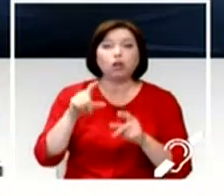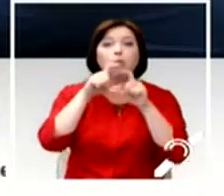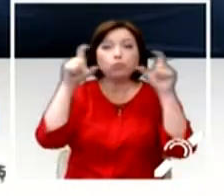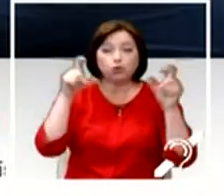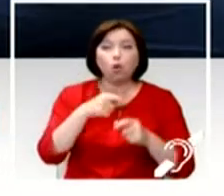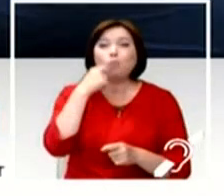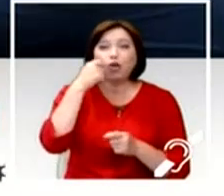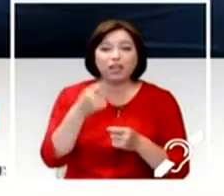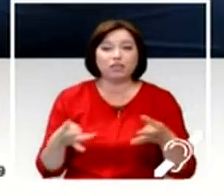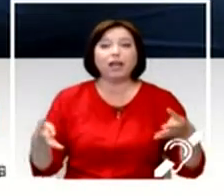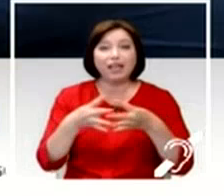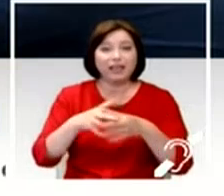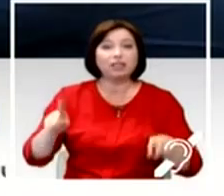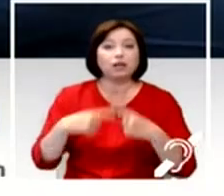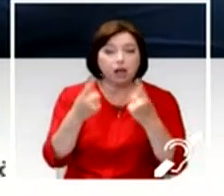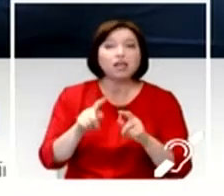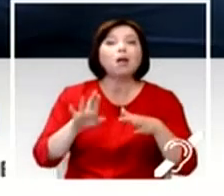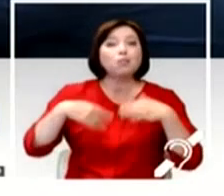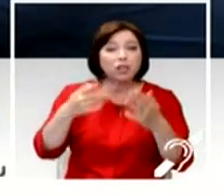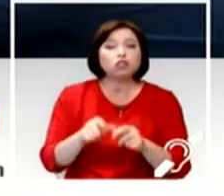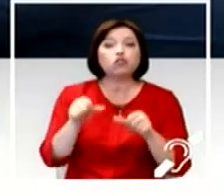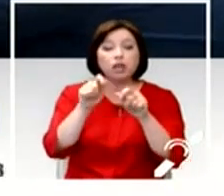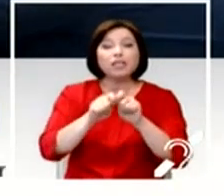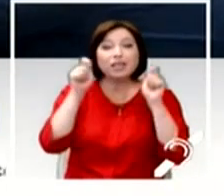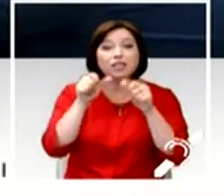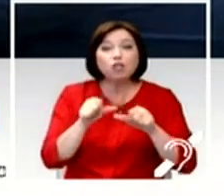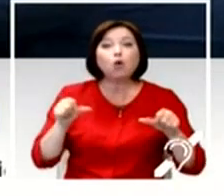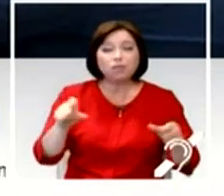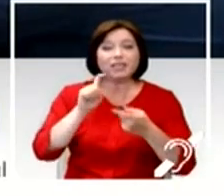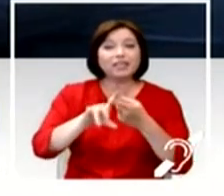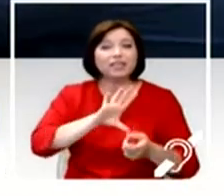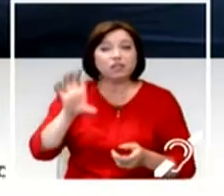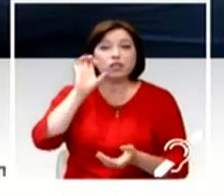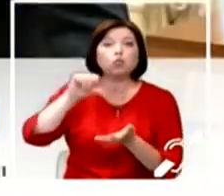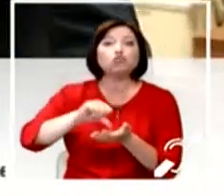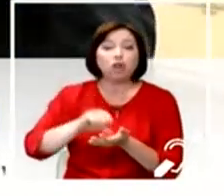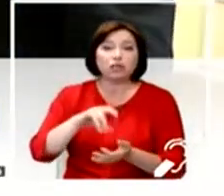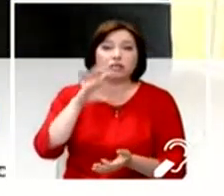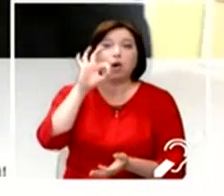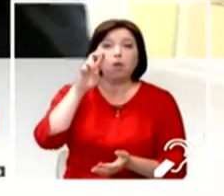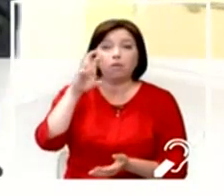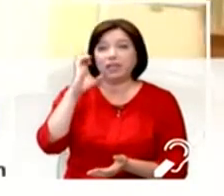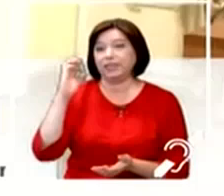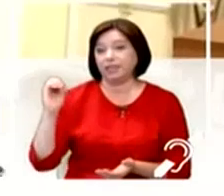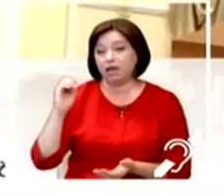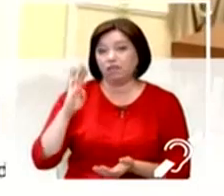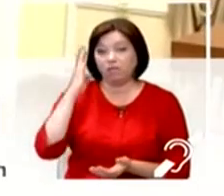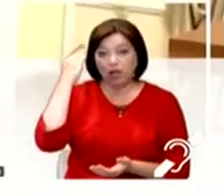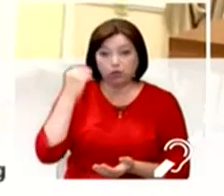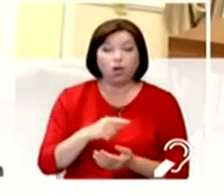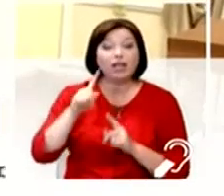politici de reintegrare a propus crearea unei comisii de anchetă neutre cu implicarea misiunii osseur e în Republica Moldova